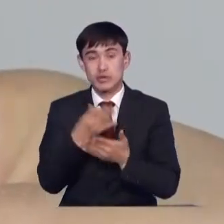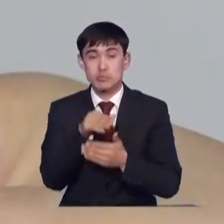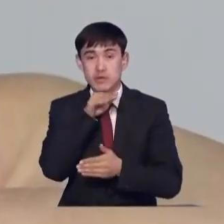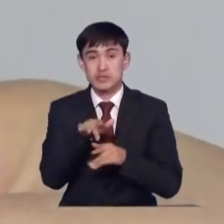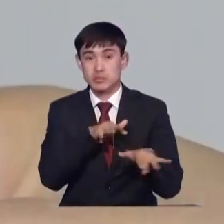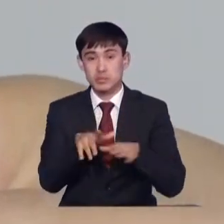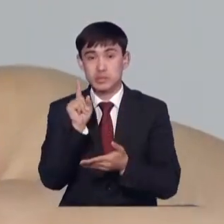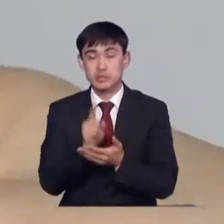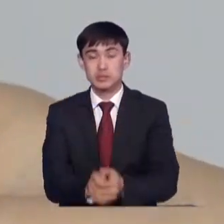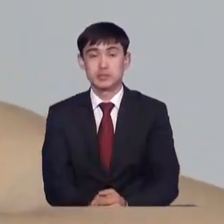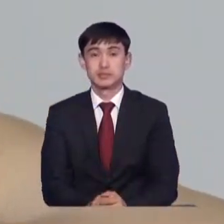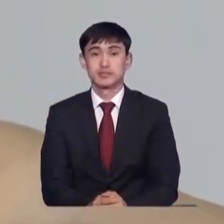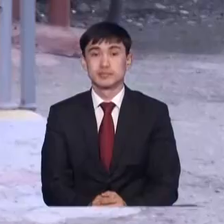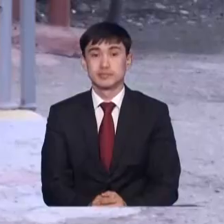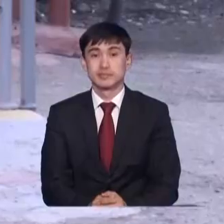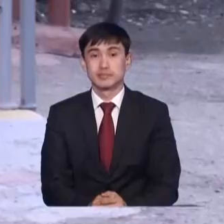профессиональными